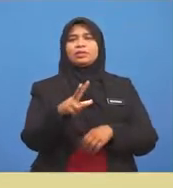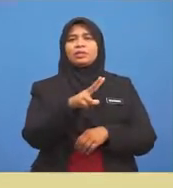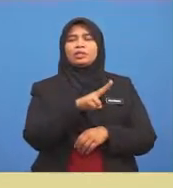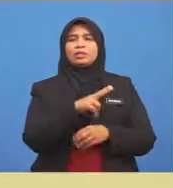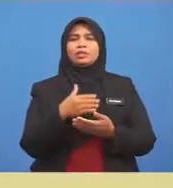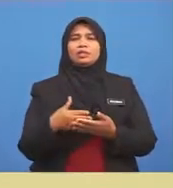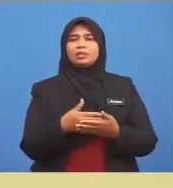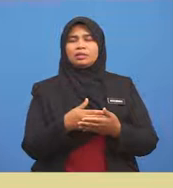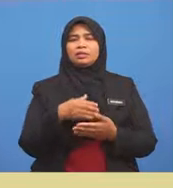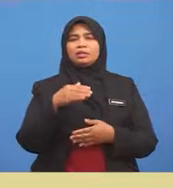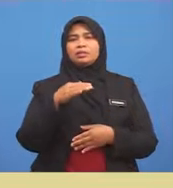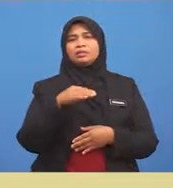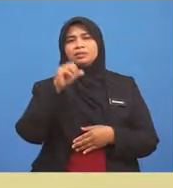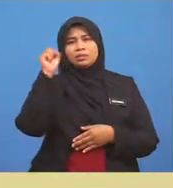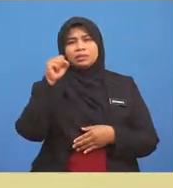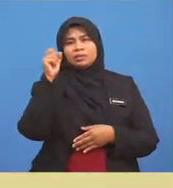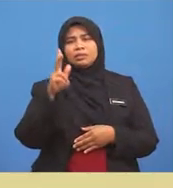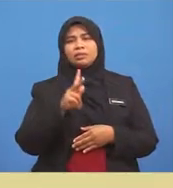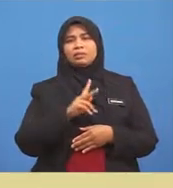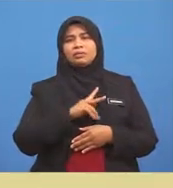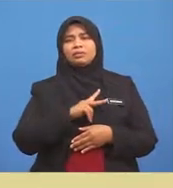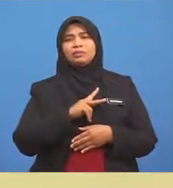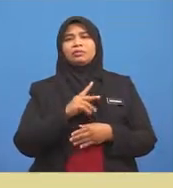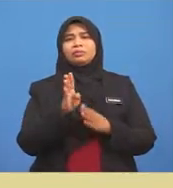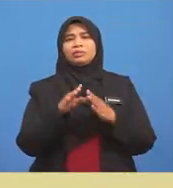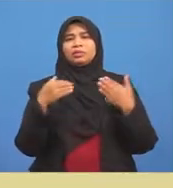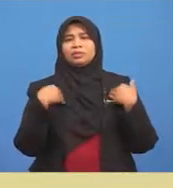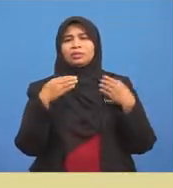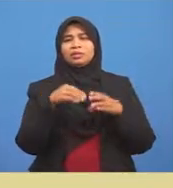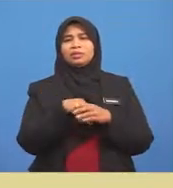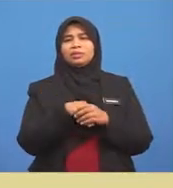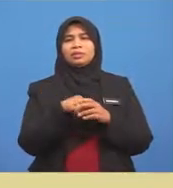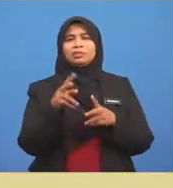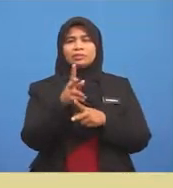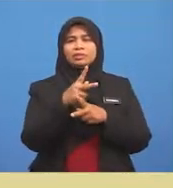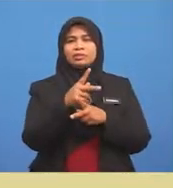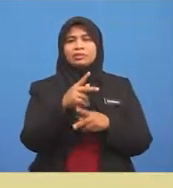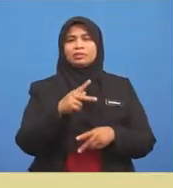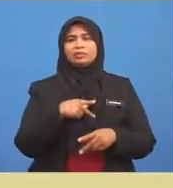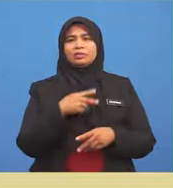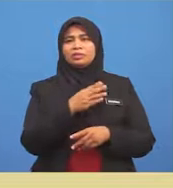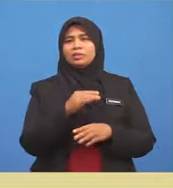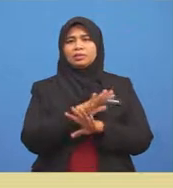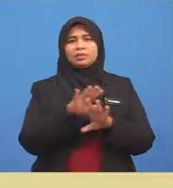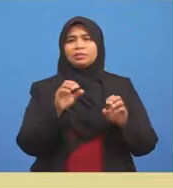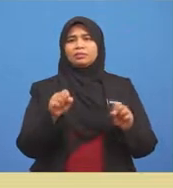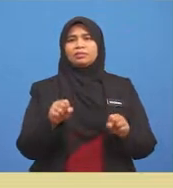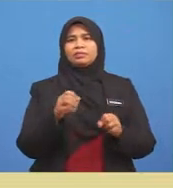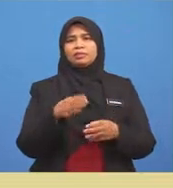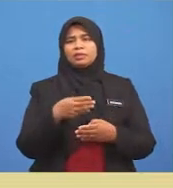saudaraku berada dalam jagaanku dan tidak halal bagiku untuk memakan